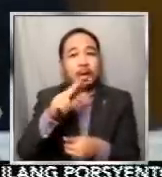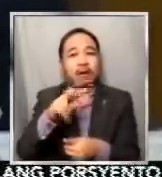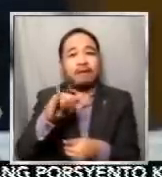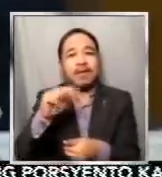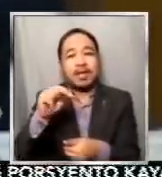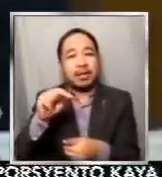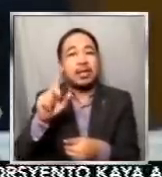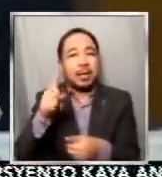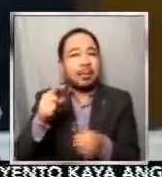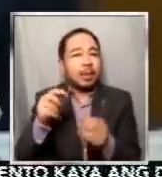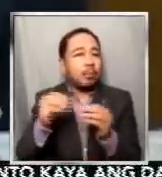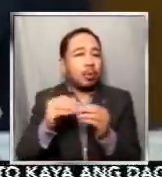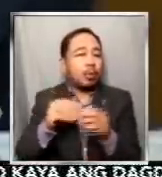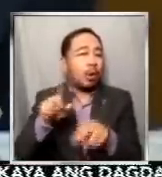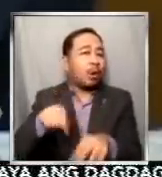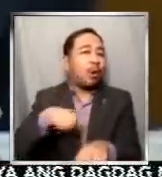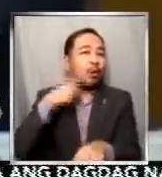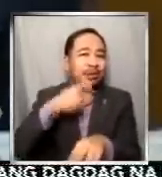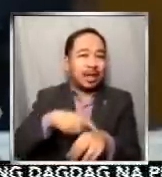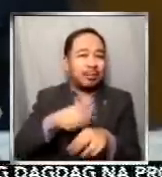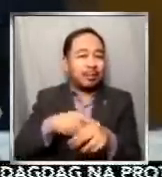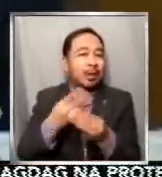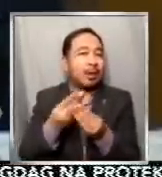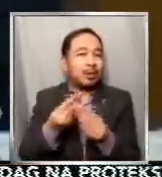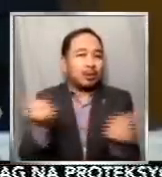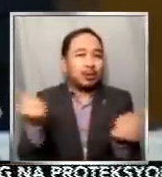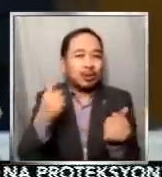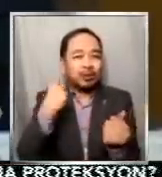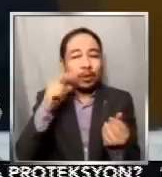matagalang solusyon ang hangad ng RBH2 at hindi